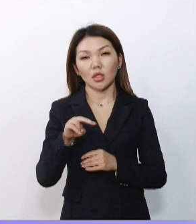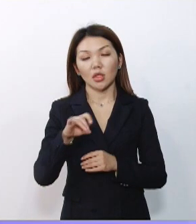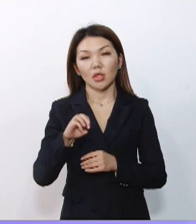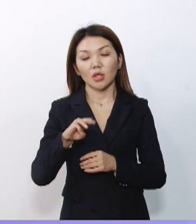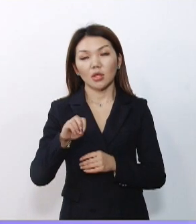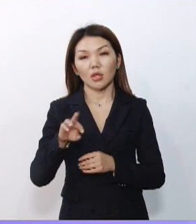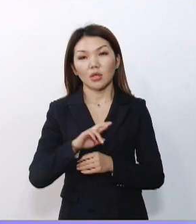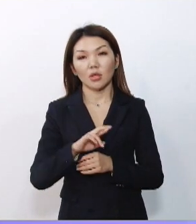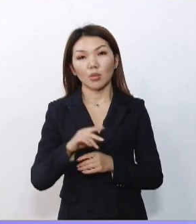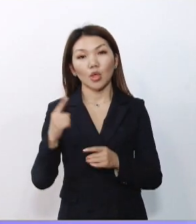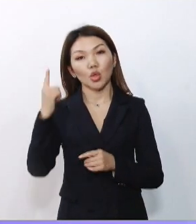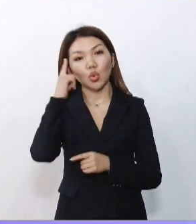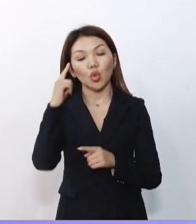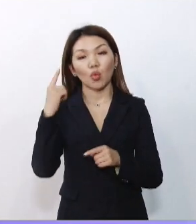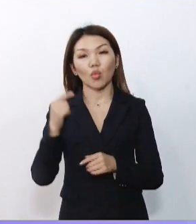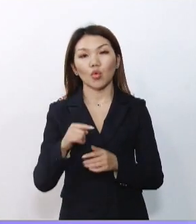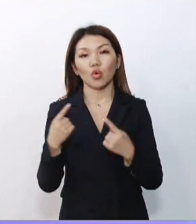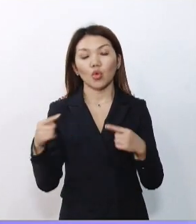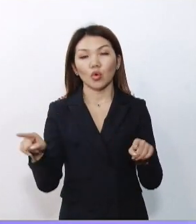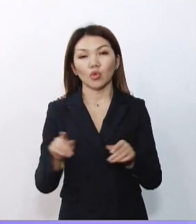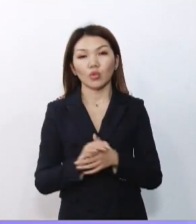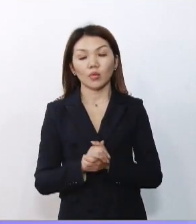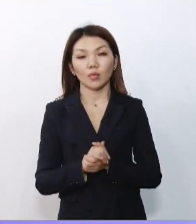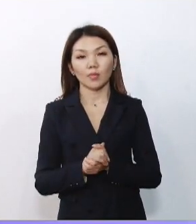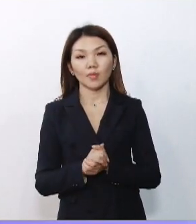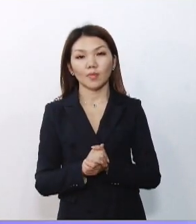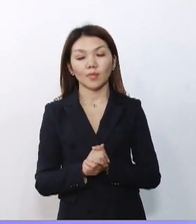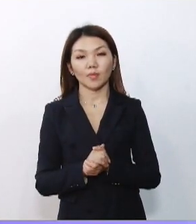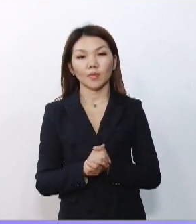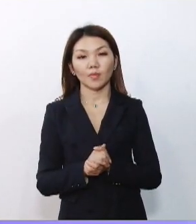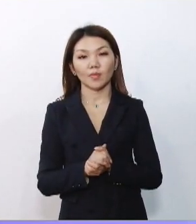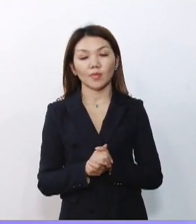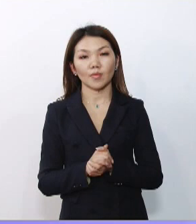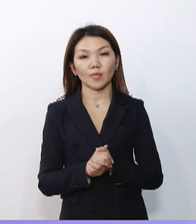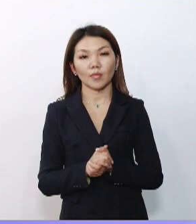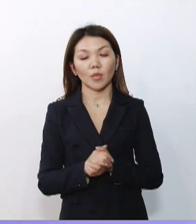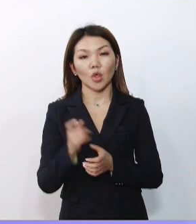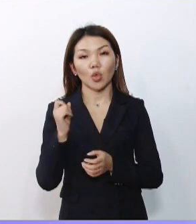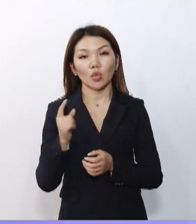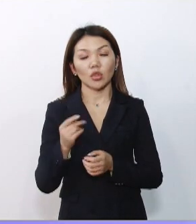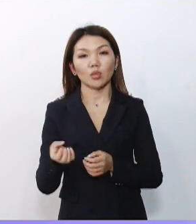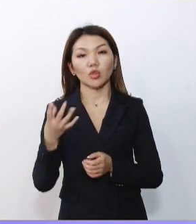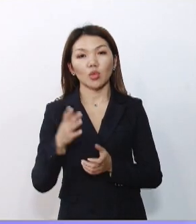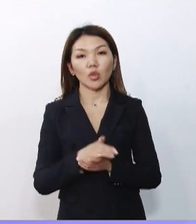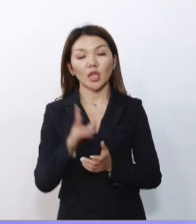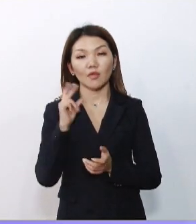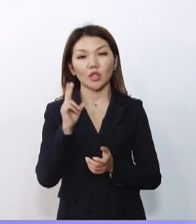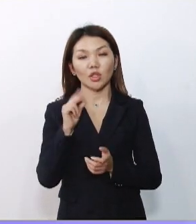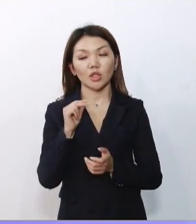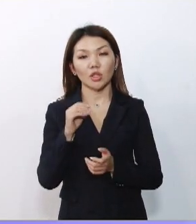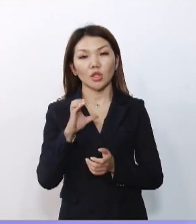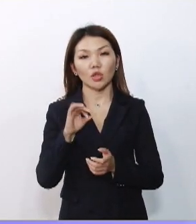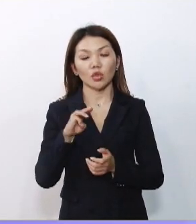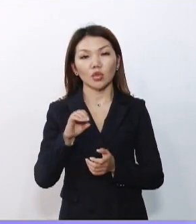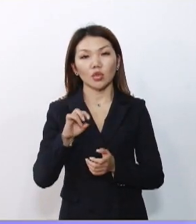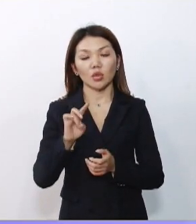По-другому рассуждаем. Разделив 154 на 100, узнаем, сколько в числе сотен.